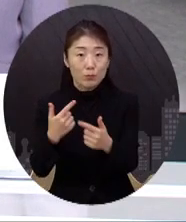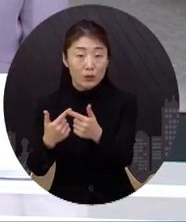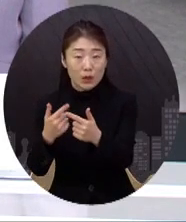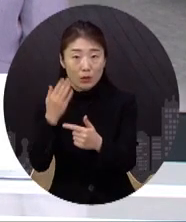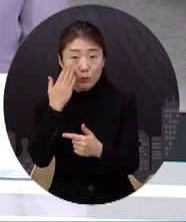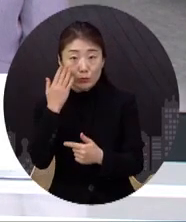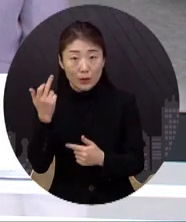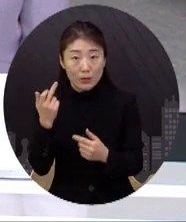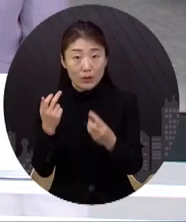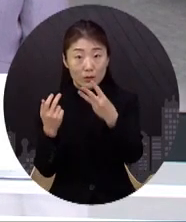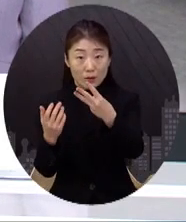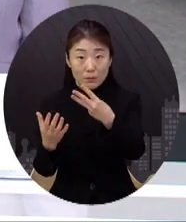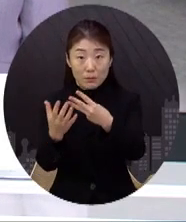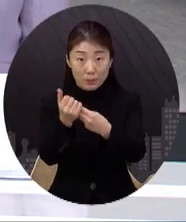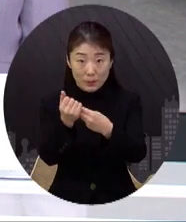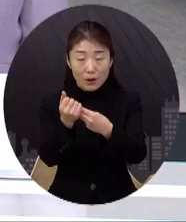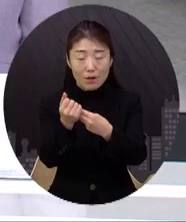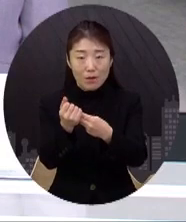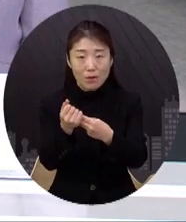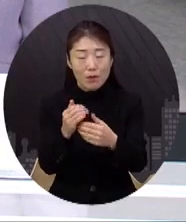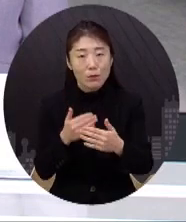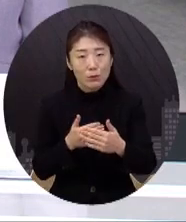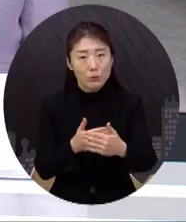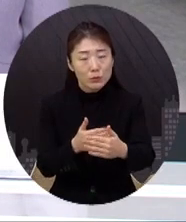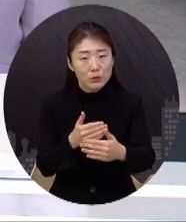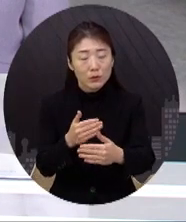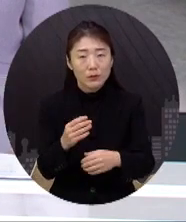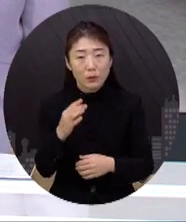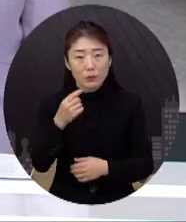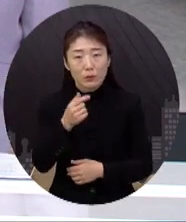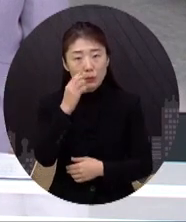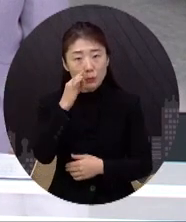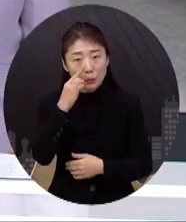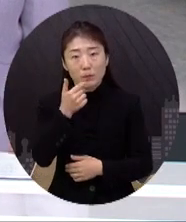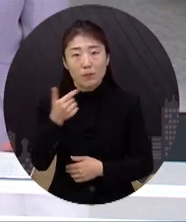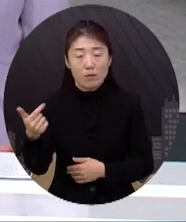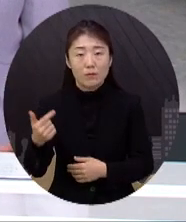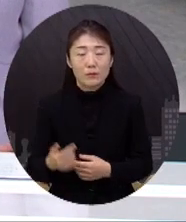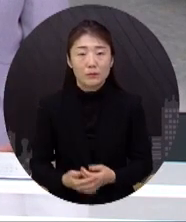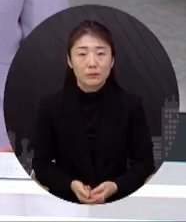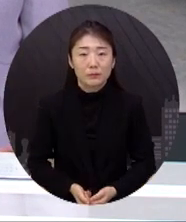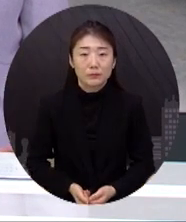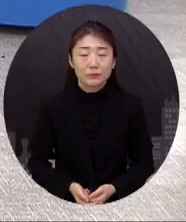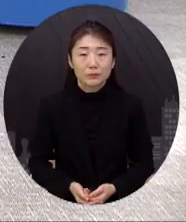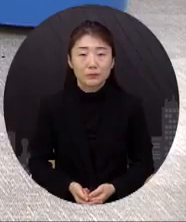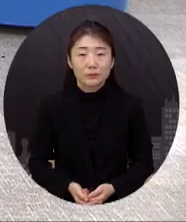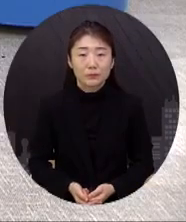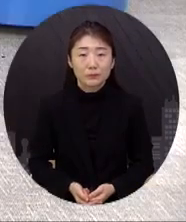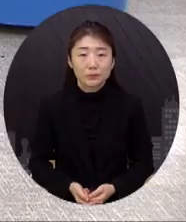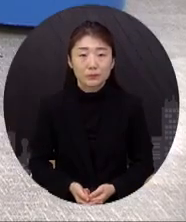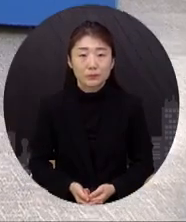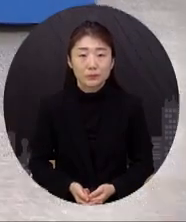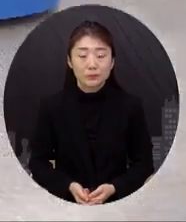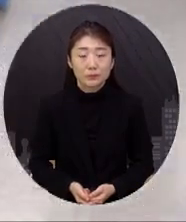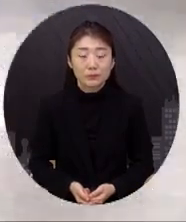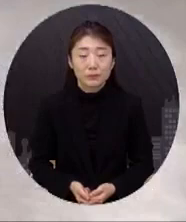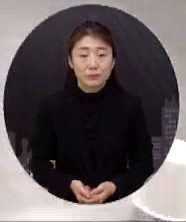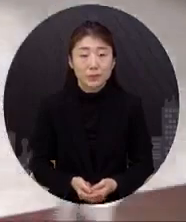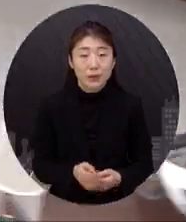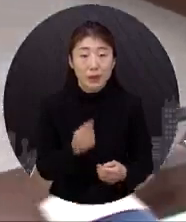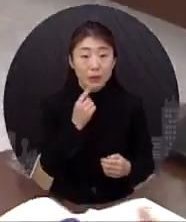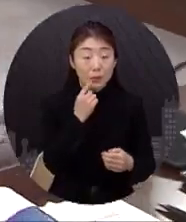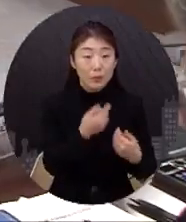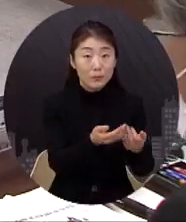추진하는 동남권 메가시티 추진에도 탄력이 붙을지 주목됩니다. 신은정 기자가 보도합니다.